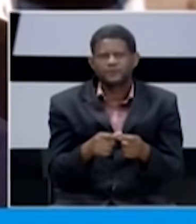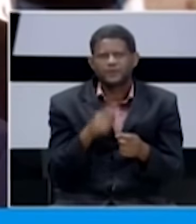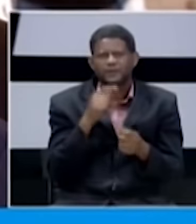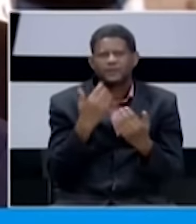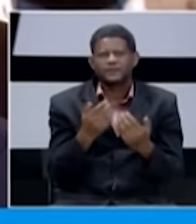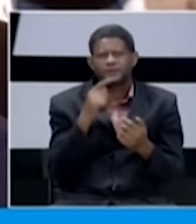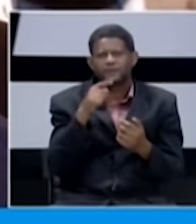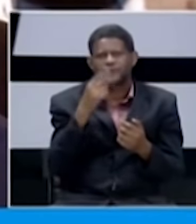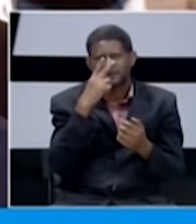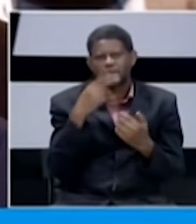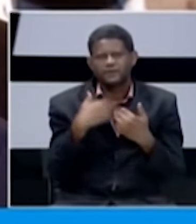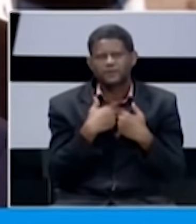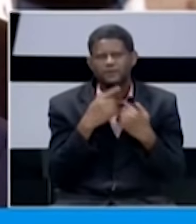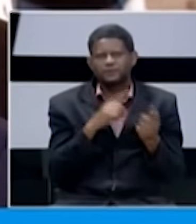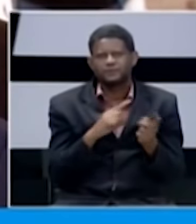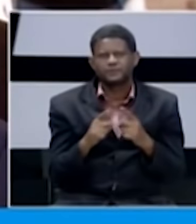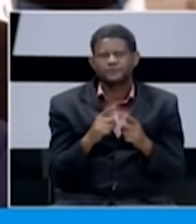زلو